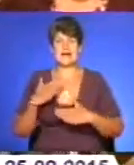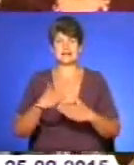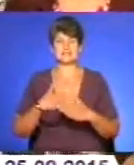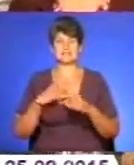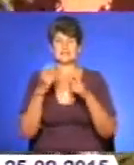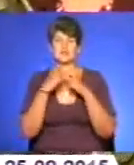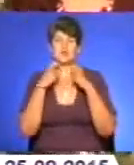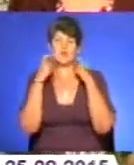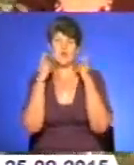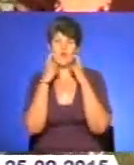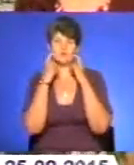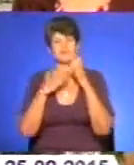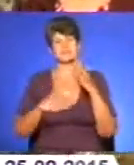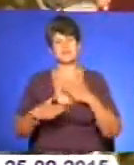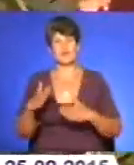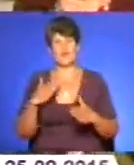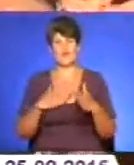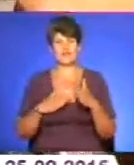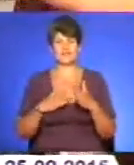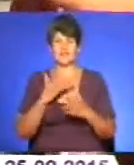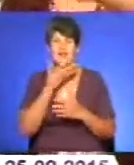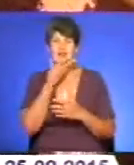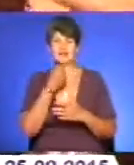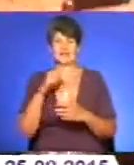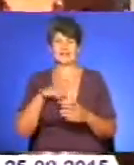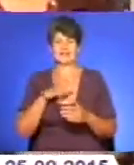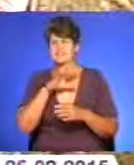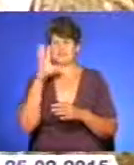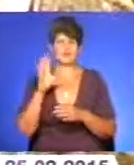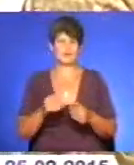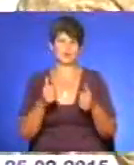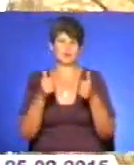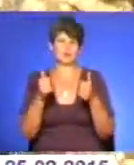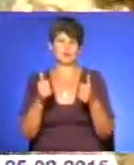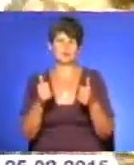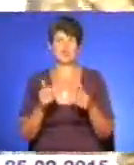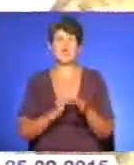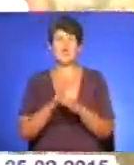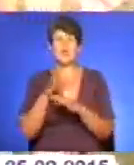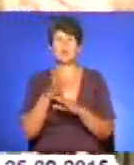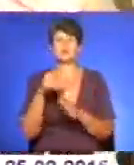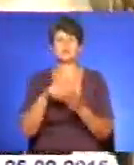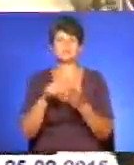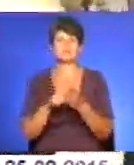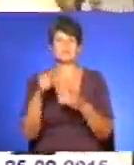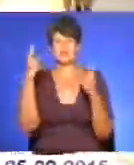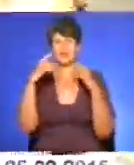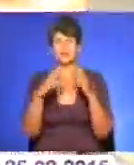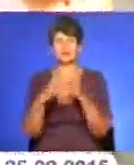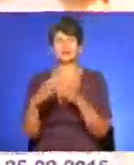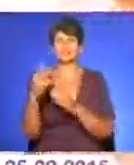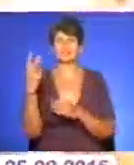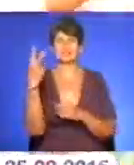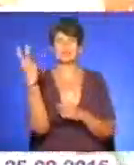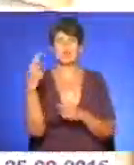гумор, задоволення, гарний настрій, всього доброго. Гості, а це учасники творчих колективів із